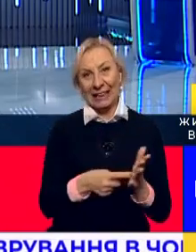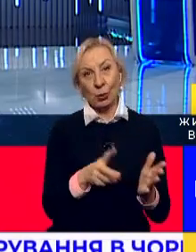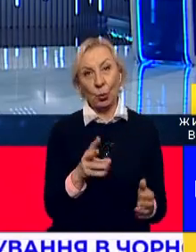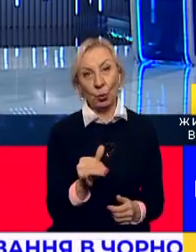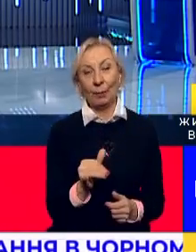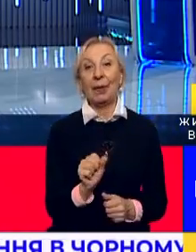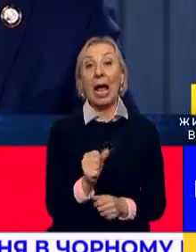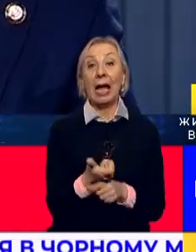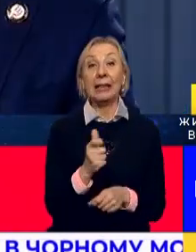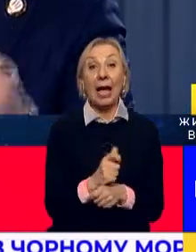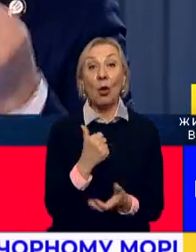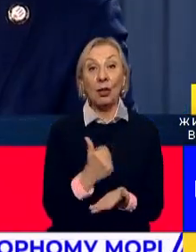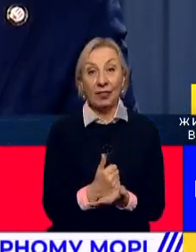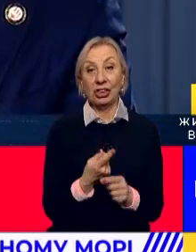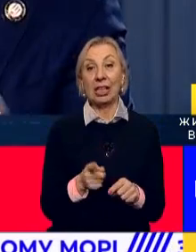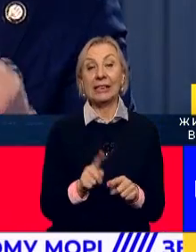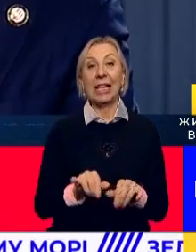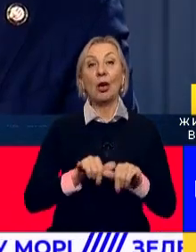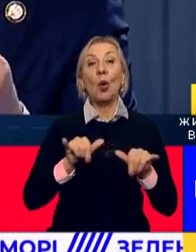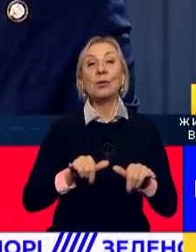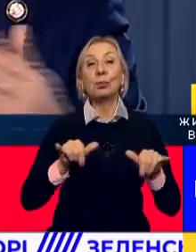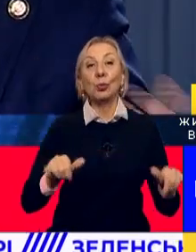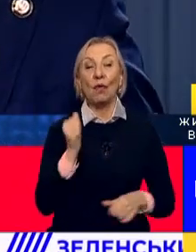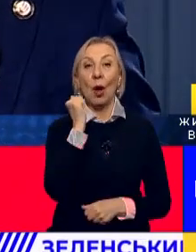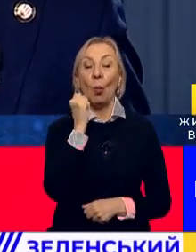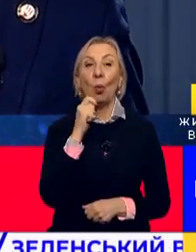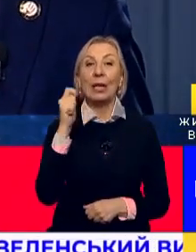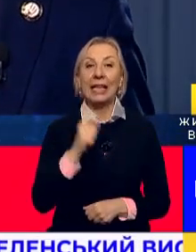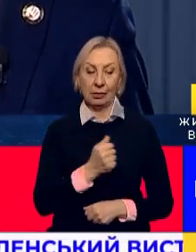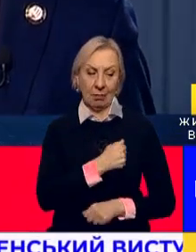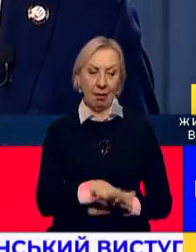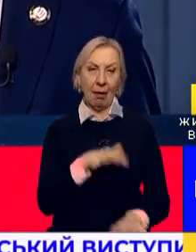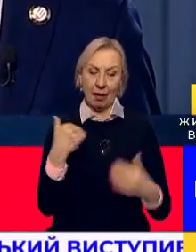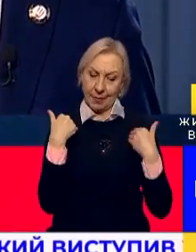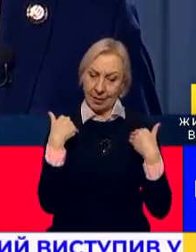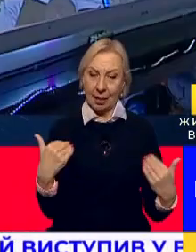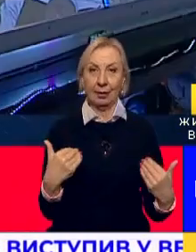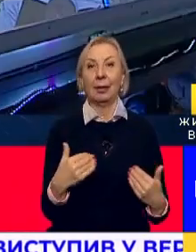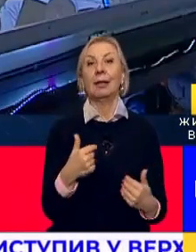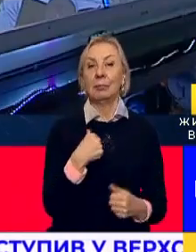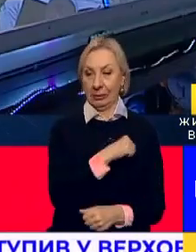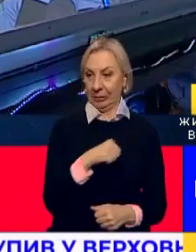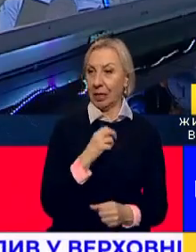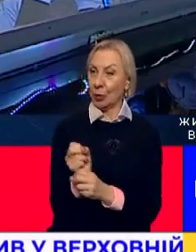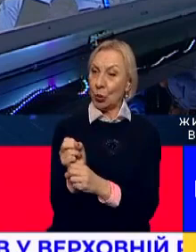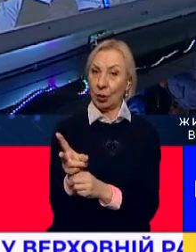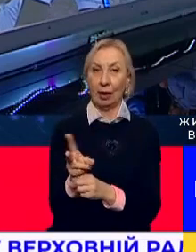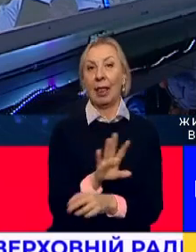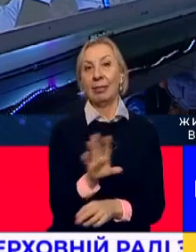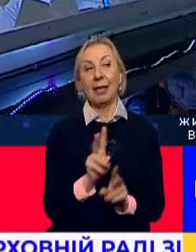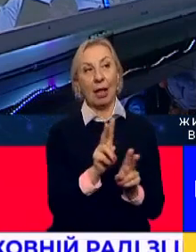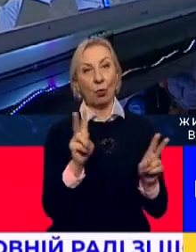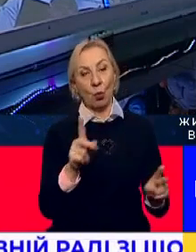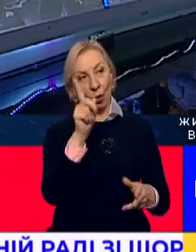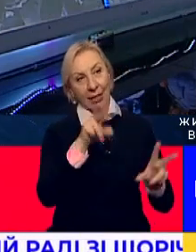А найголовніший сценарій – це розбудова української армії, української економіки, щоб ми могли самі дати відсіч, ні на кого не